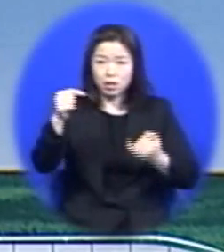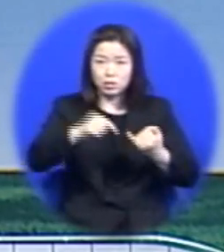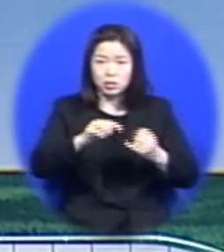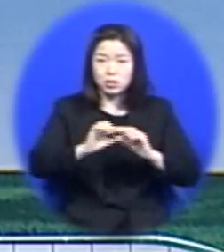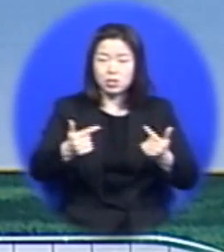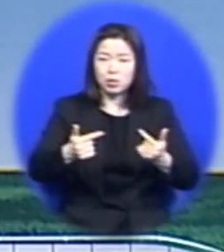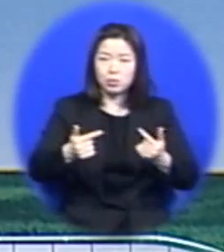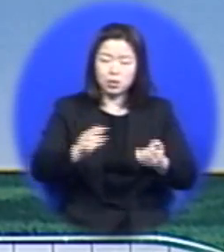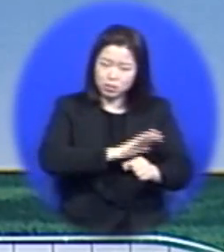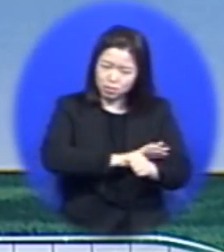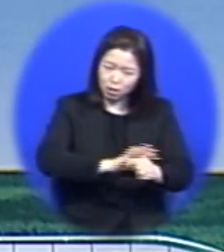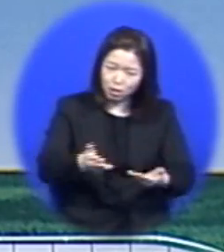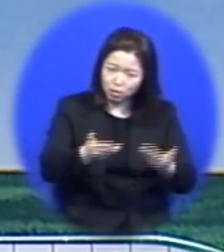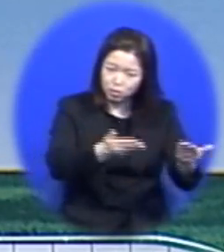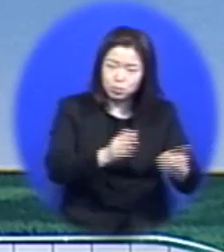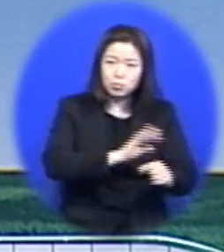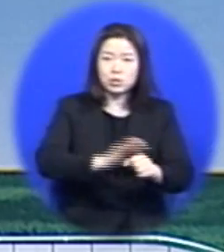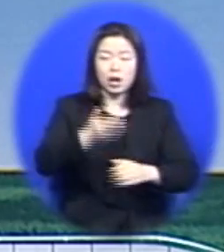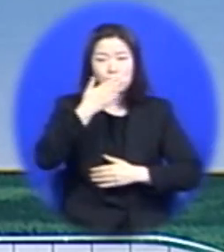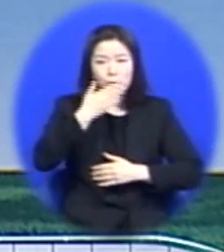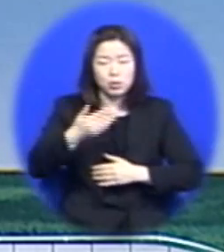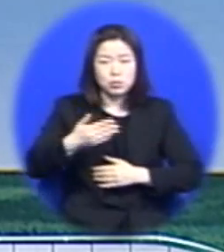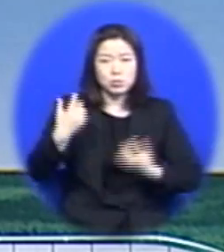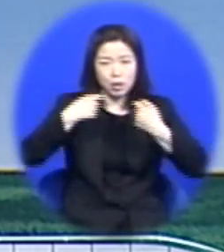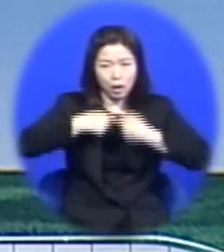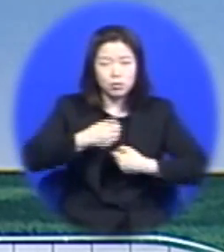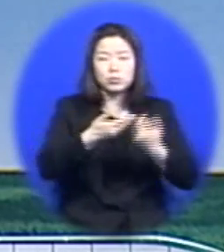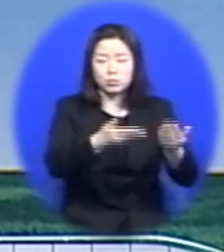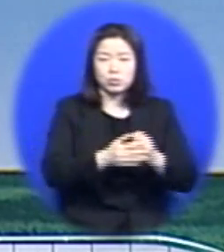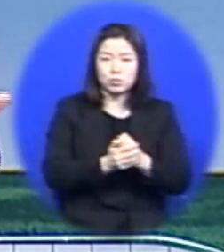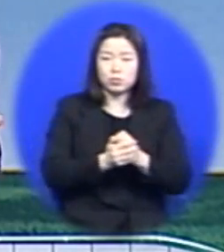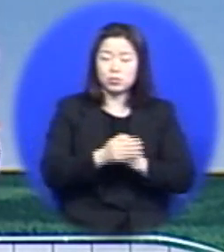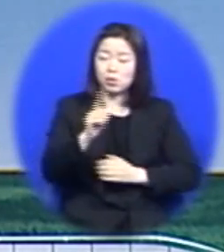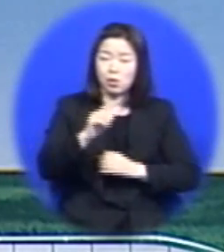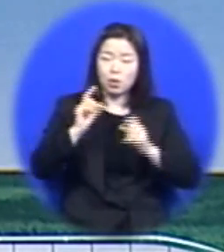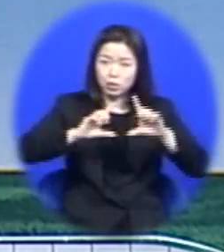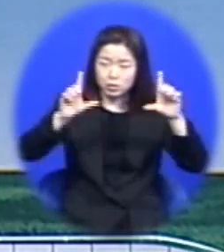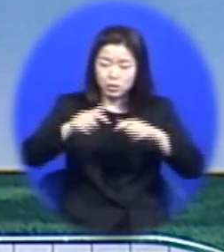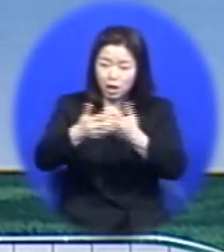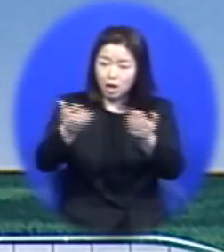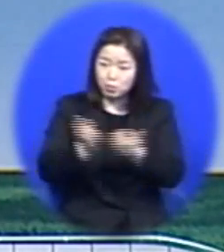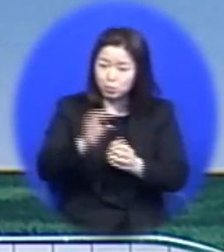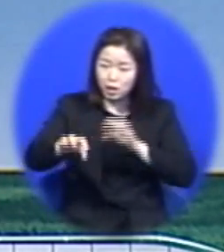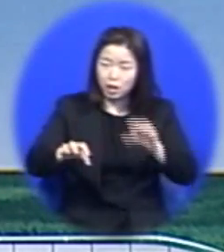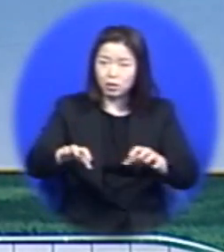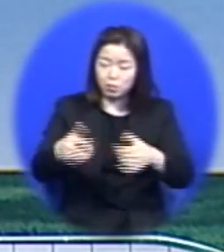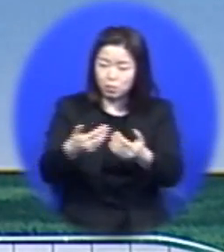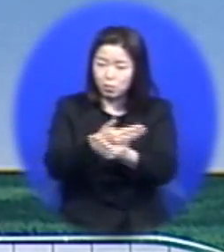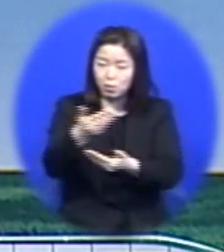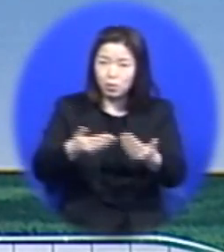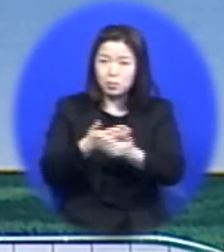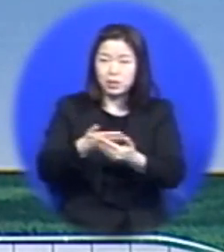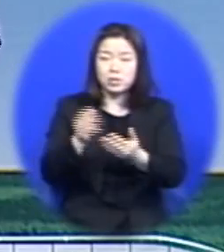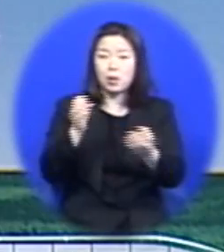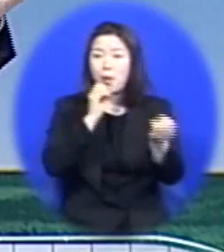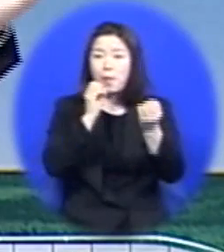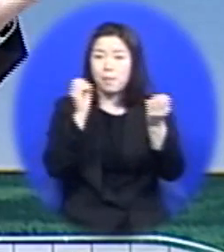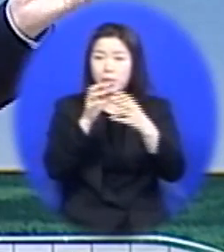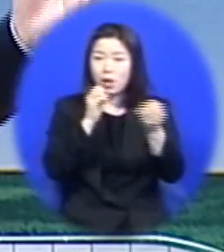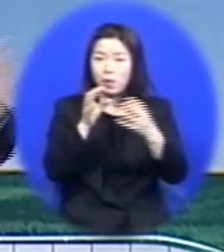대해주고 잘 먹여주는 겁니다. 어느 날 동네 나가서 아이들이랑 어울려서 이야기를 했어요. 이